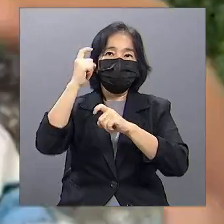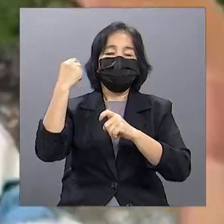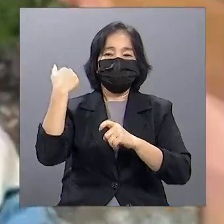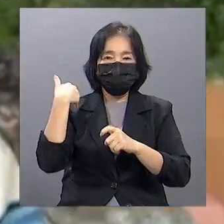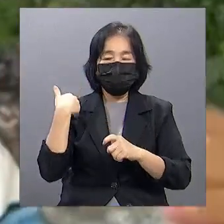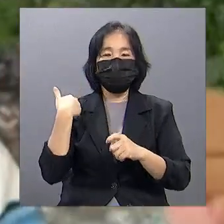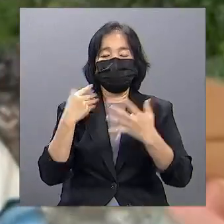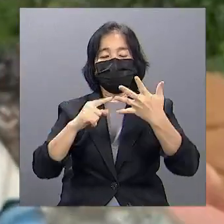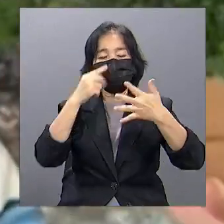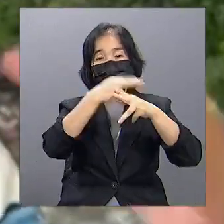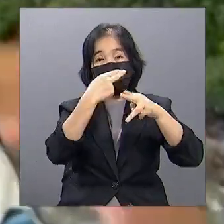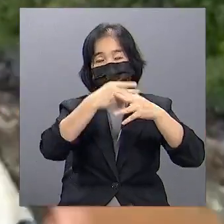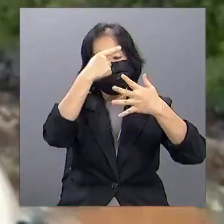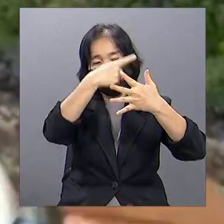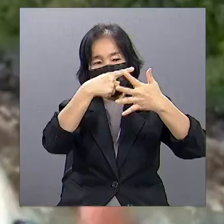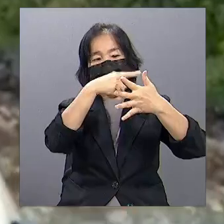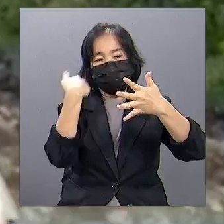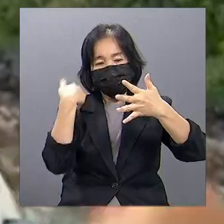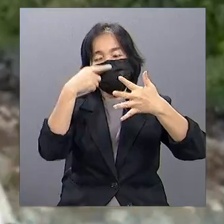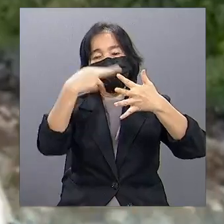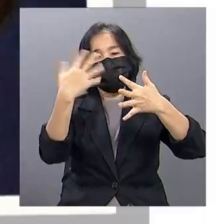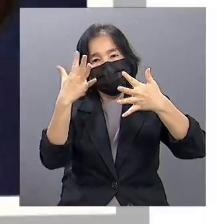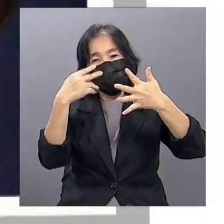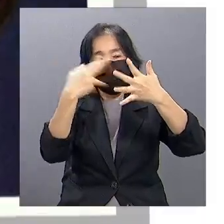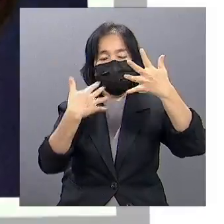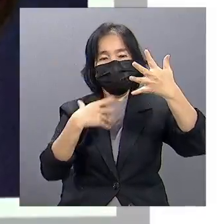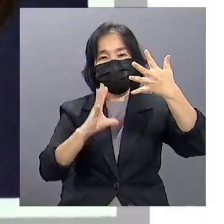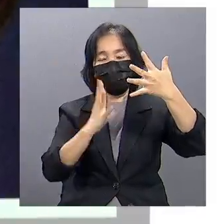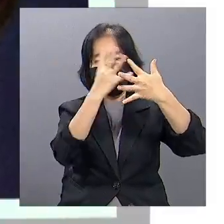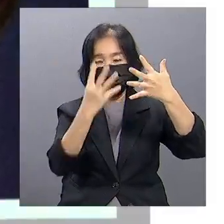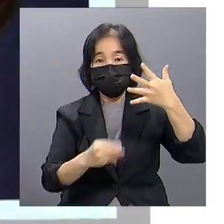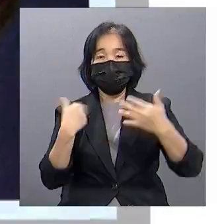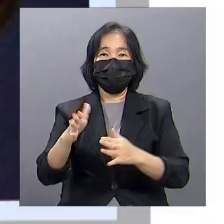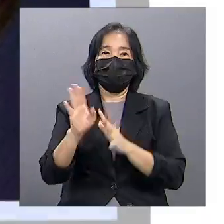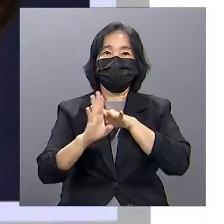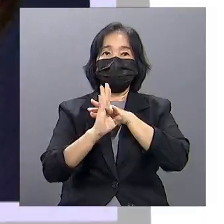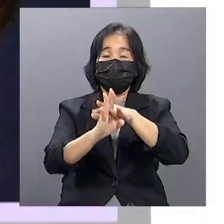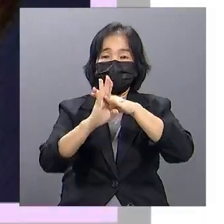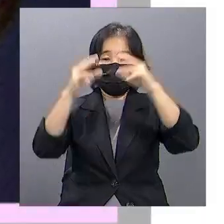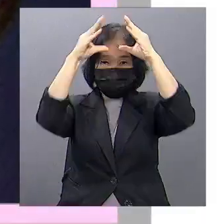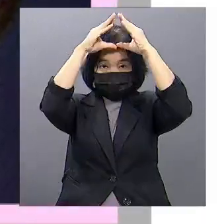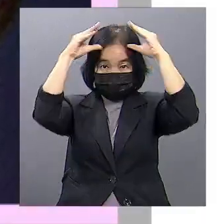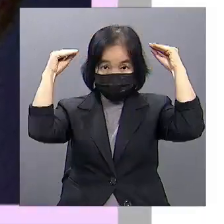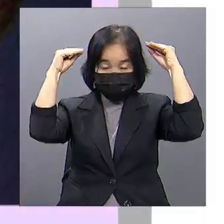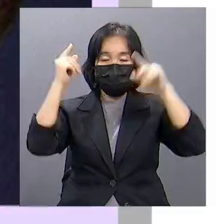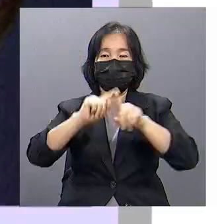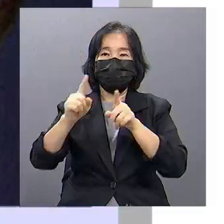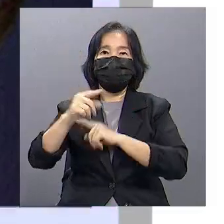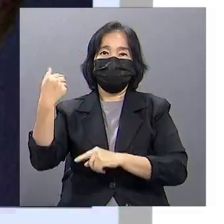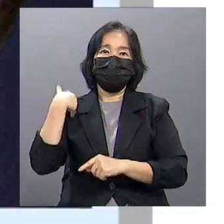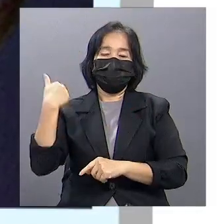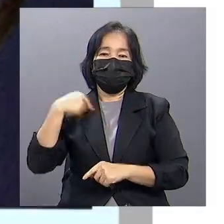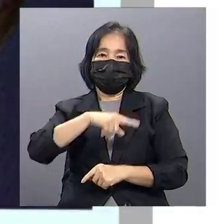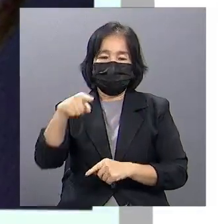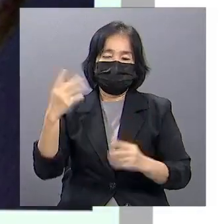าเกิดเสี่ยงอย่างยิ่งยวดเราก็มาพูดถึงฉลามหัวค้อน 3-4 ชนิดนะครับอันนั้นจะเป็นพวกที่เสี่ยงอย่างยิ่งยวด นอกจ